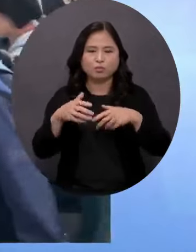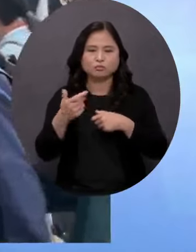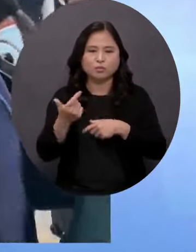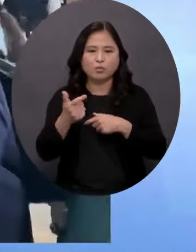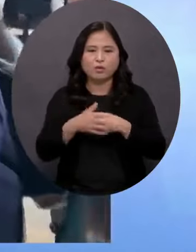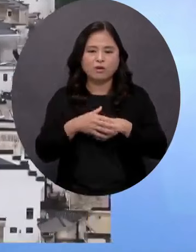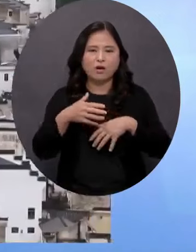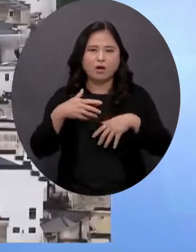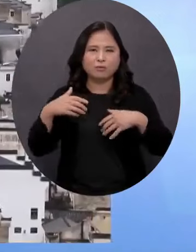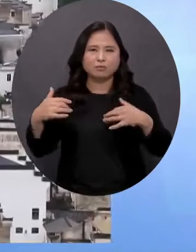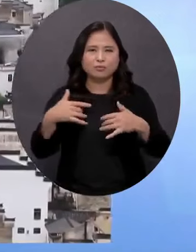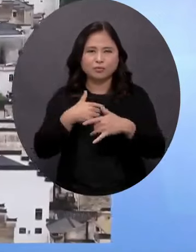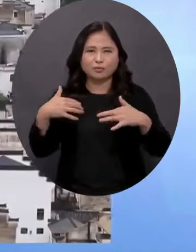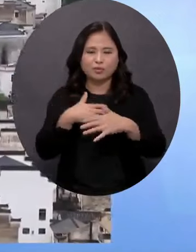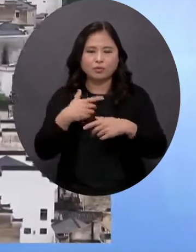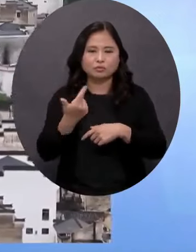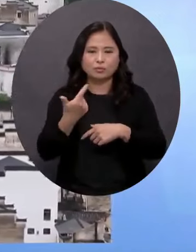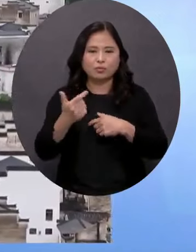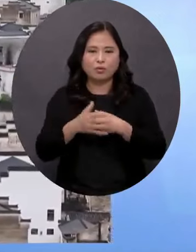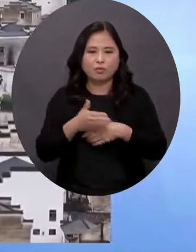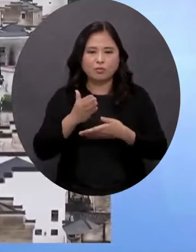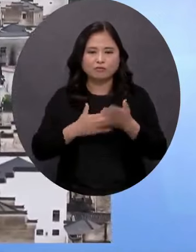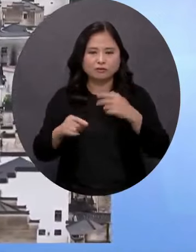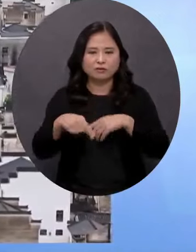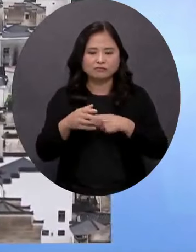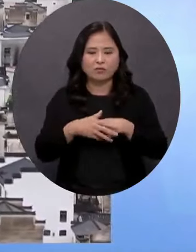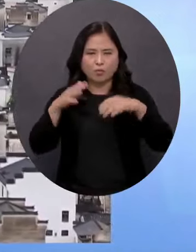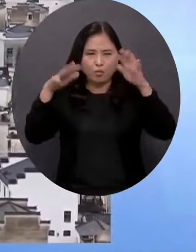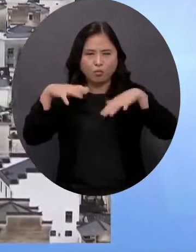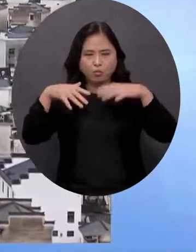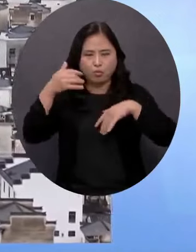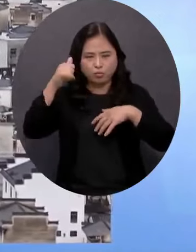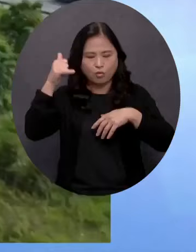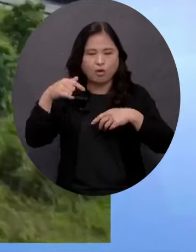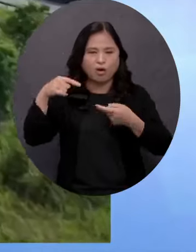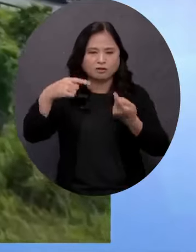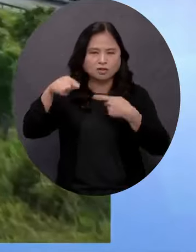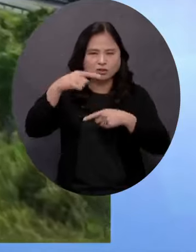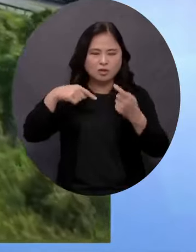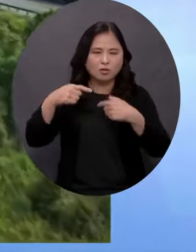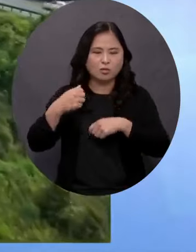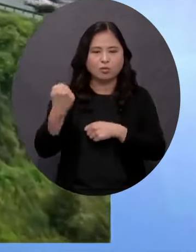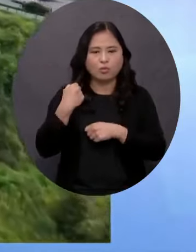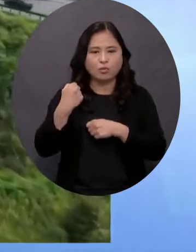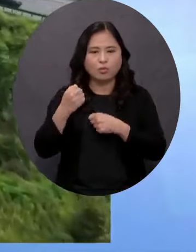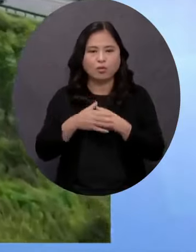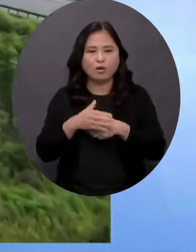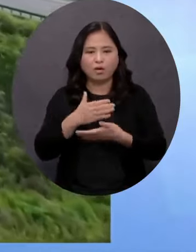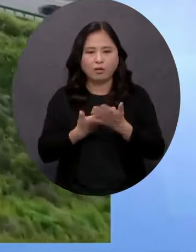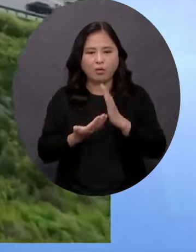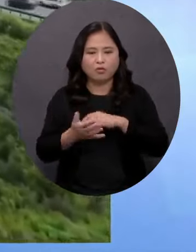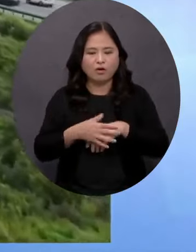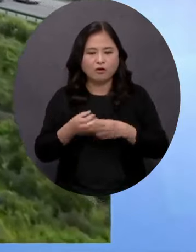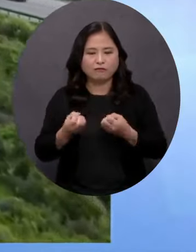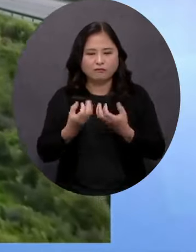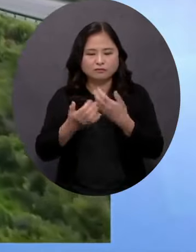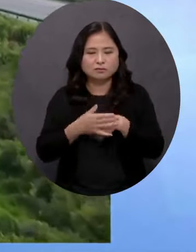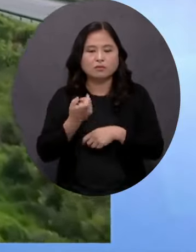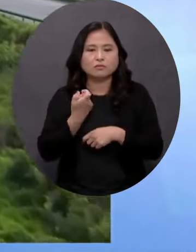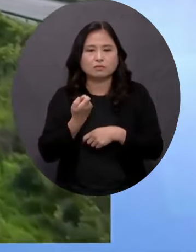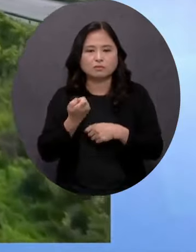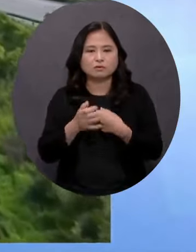量大，部分地区仲将会出现大范围降雨同强对流天气，各类事故灾害易发多发。